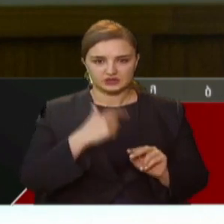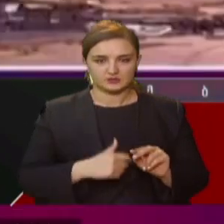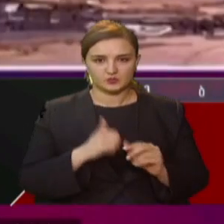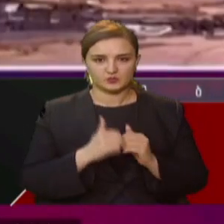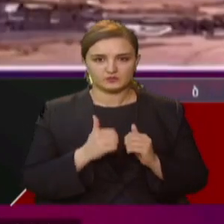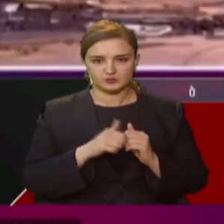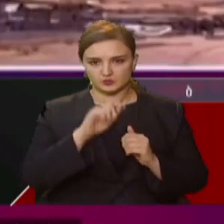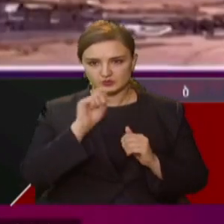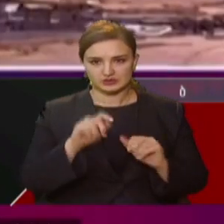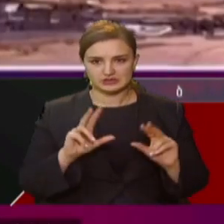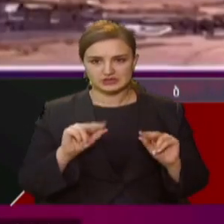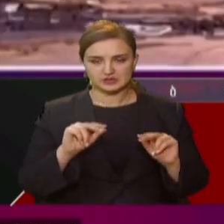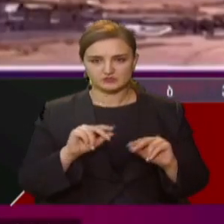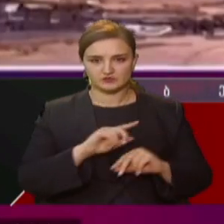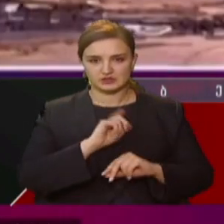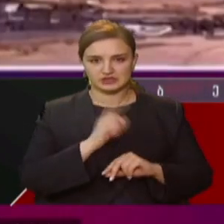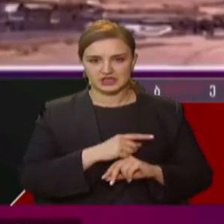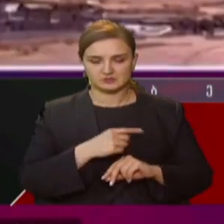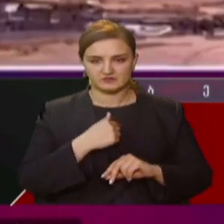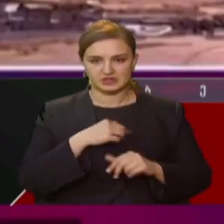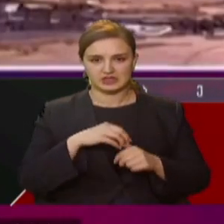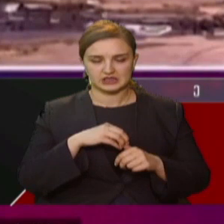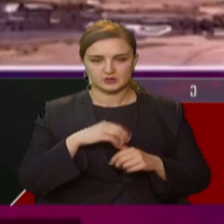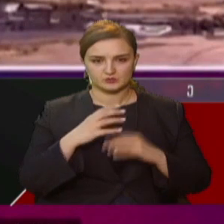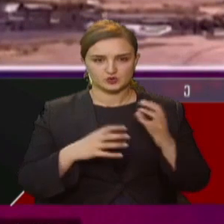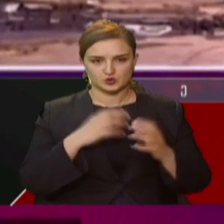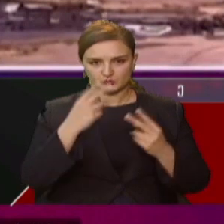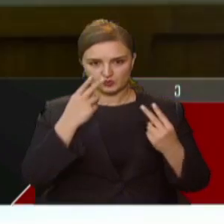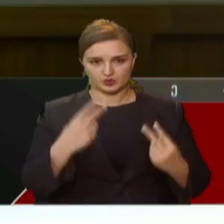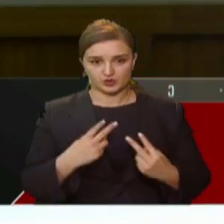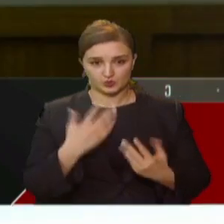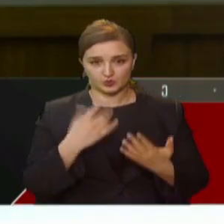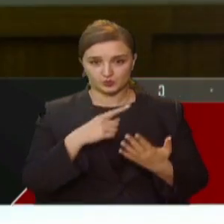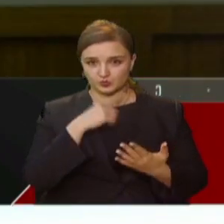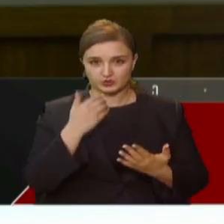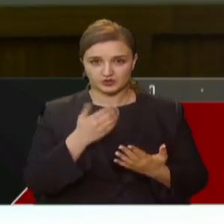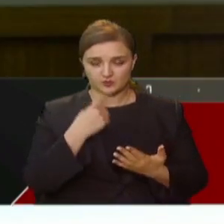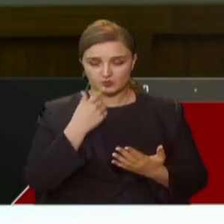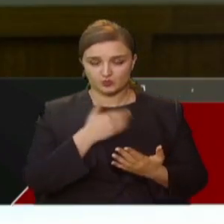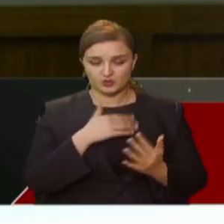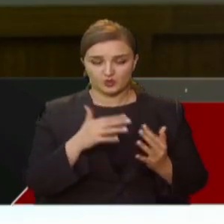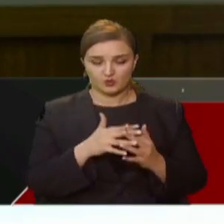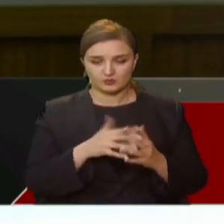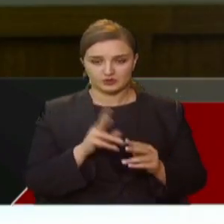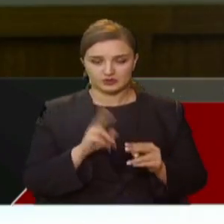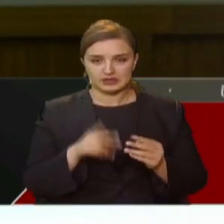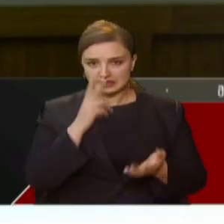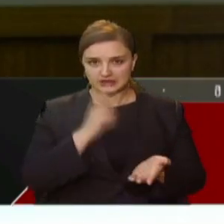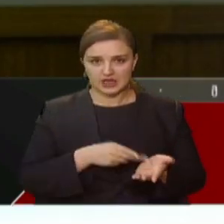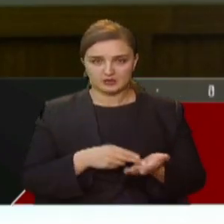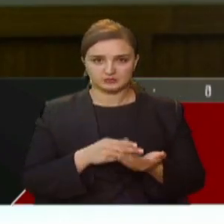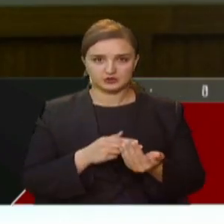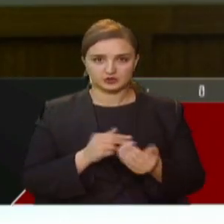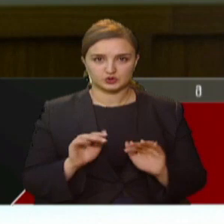qoveltvis iqo samshvidobo zalisxmevis lideri da msoplium es nakha. Ruseti tu ambobs rom surs am omis dasruleba da amtkitsos es